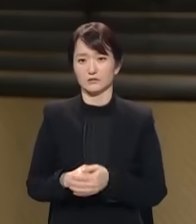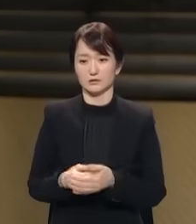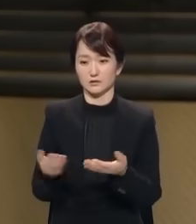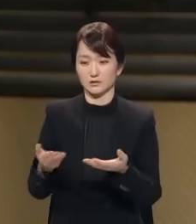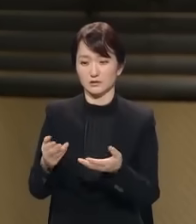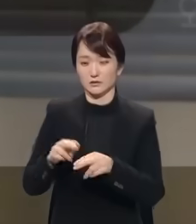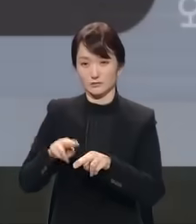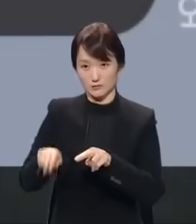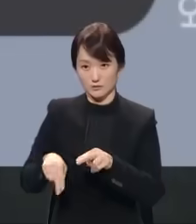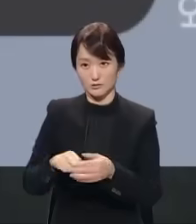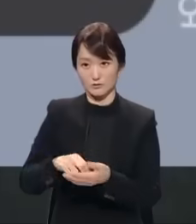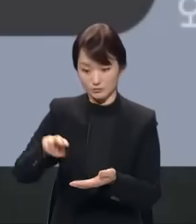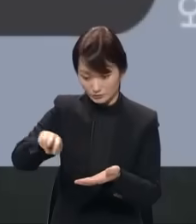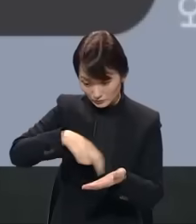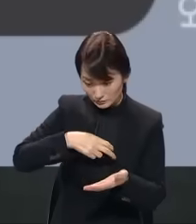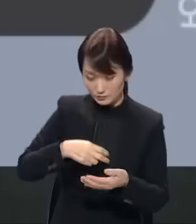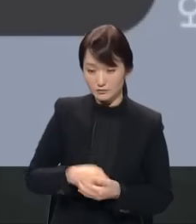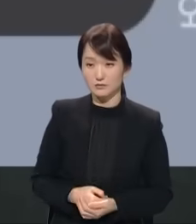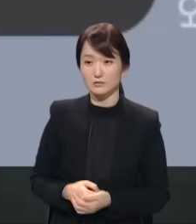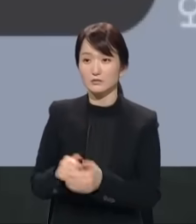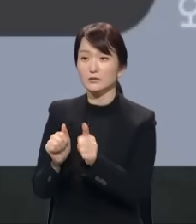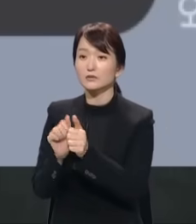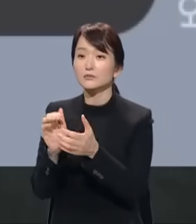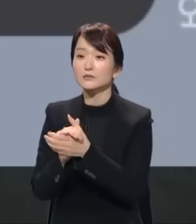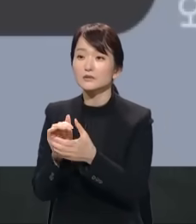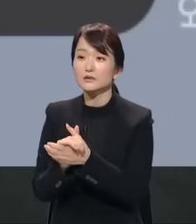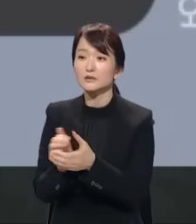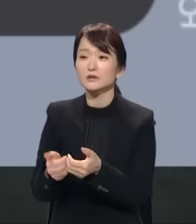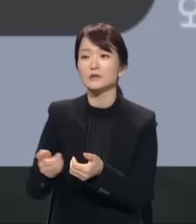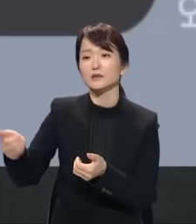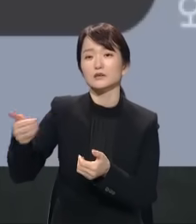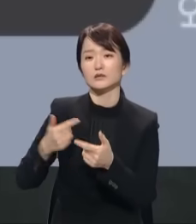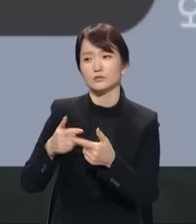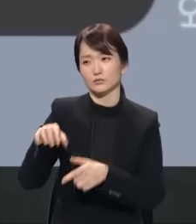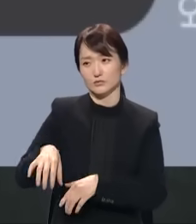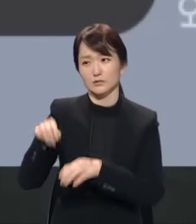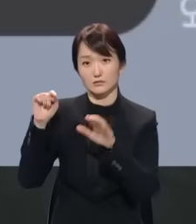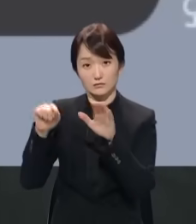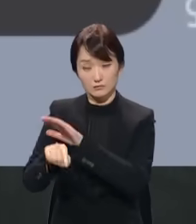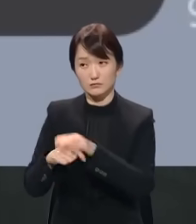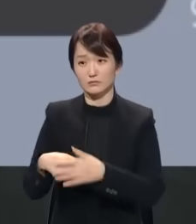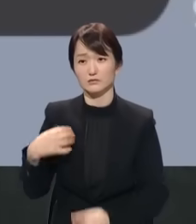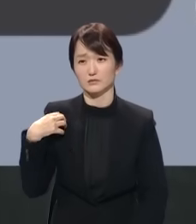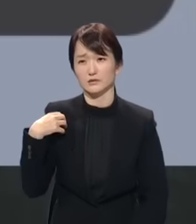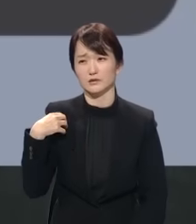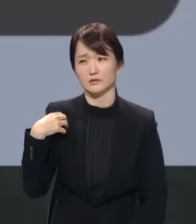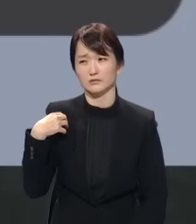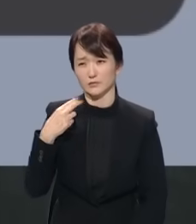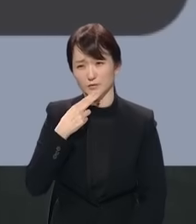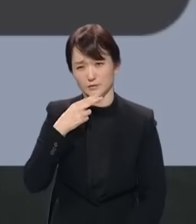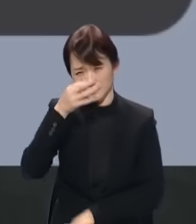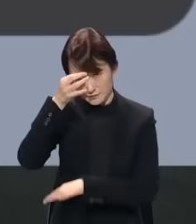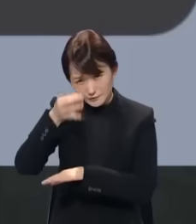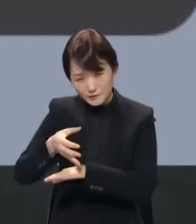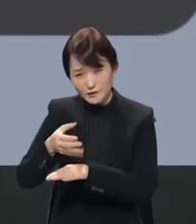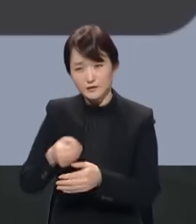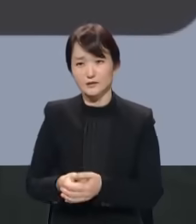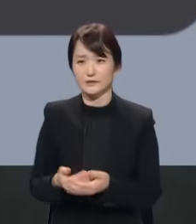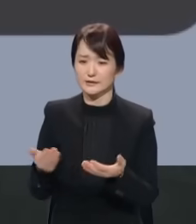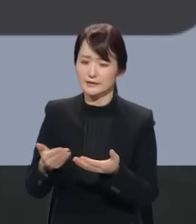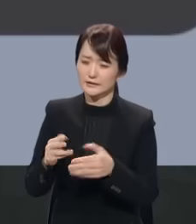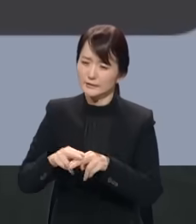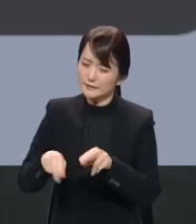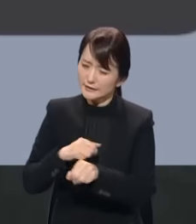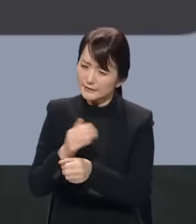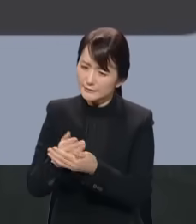문자를 보냅니다. 남자 친구하고 헤어져서 부산에 왔어. 근데요? 책임감 죄송하다. 그만둘 거 고민하고